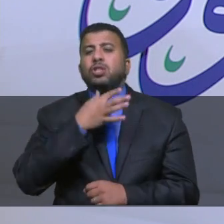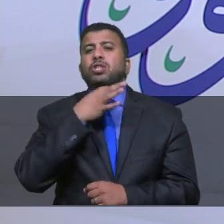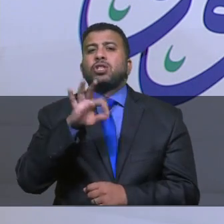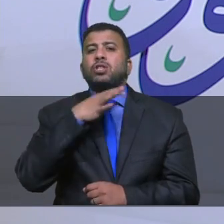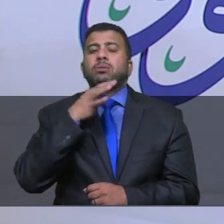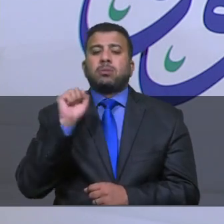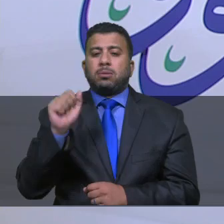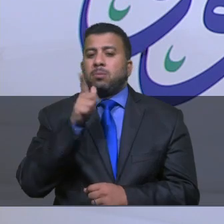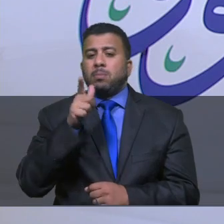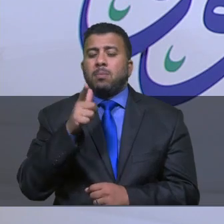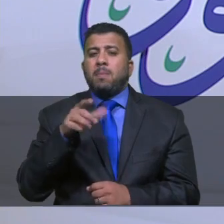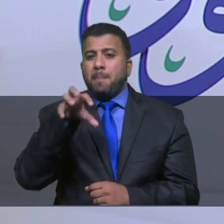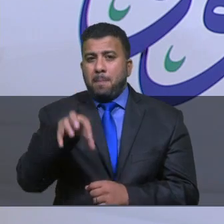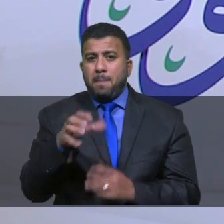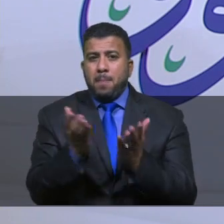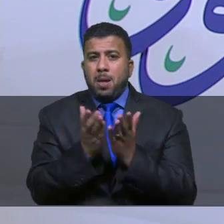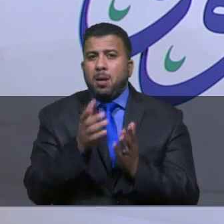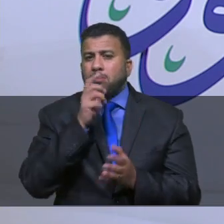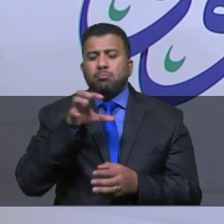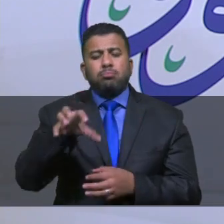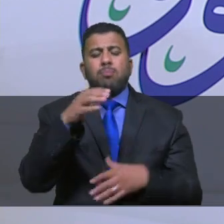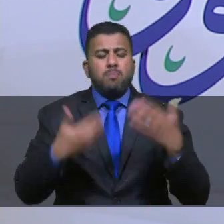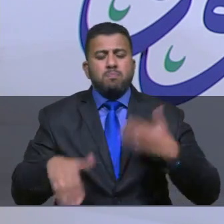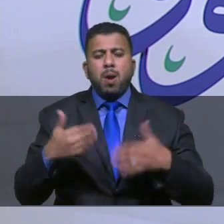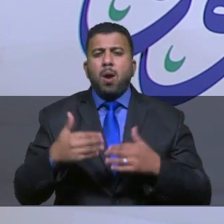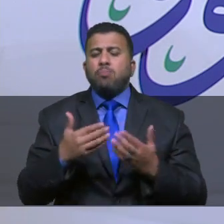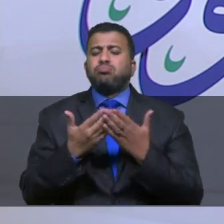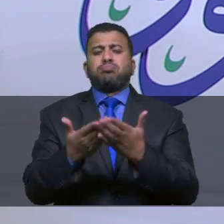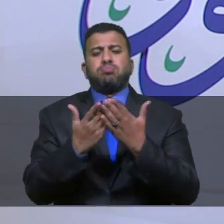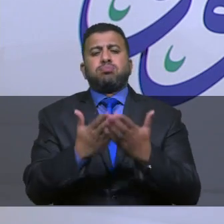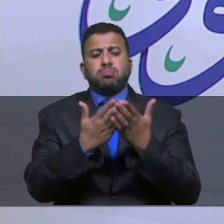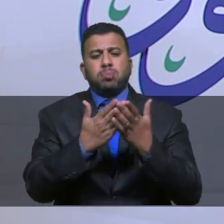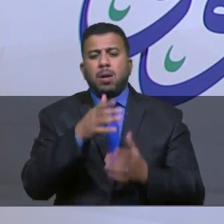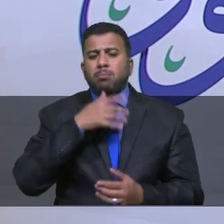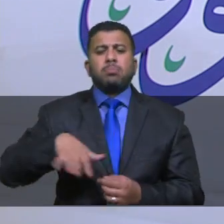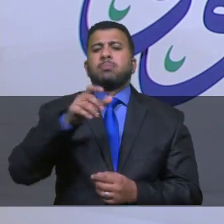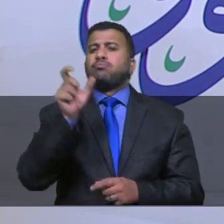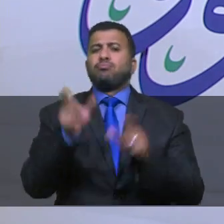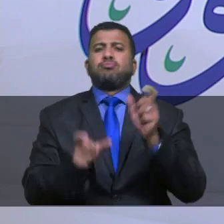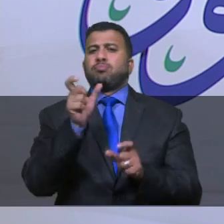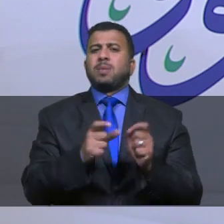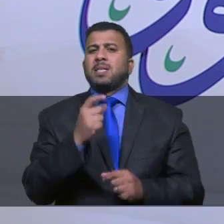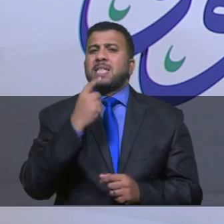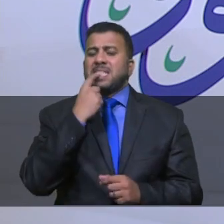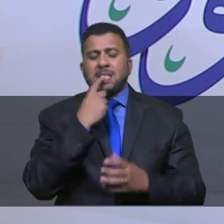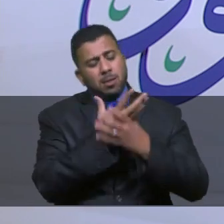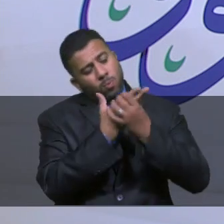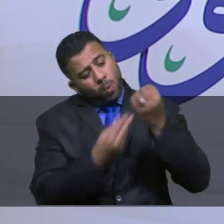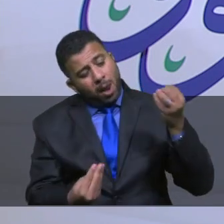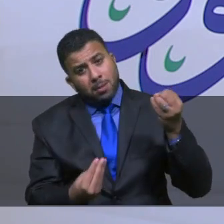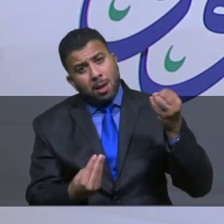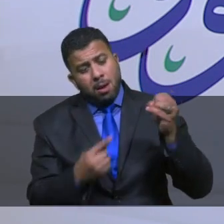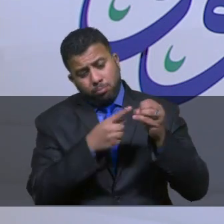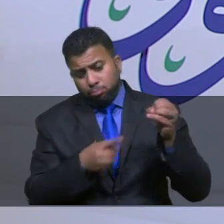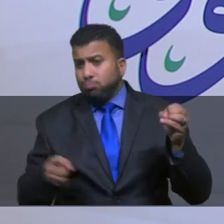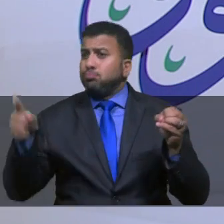طبعا المدينة تعرف تخدم في جميع فئات الإعاقة وجميع من كل الجنسيات ومن سن الولادة